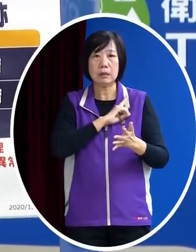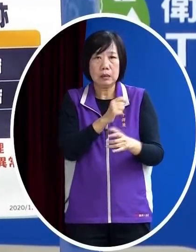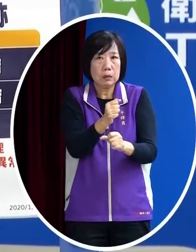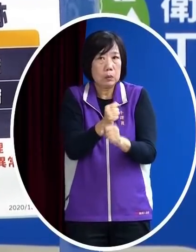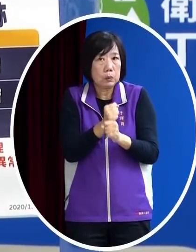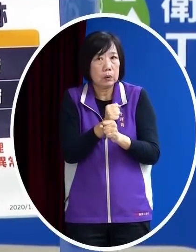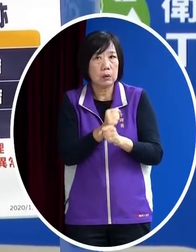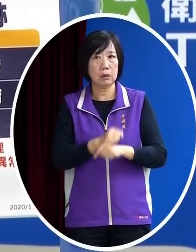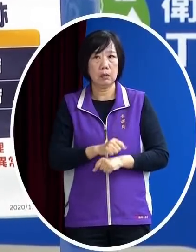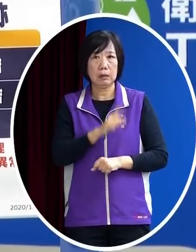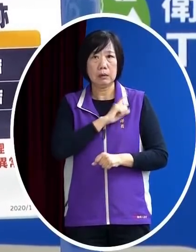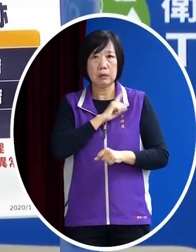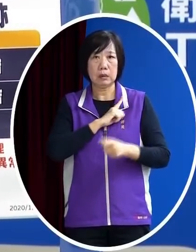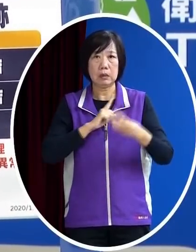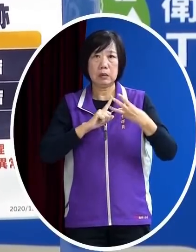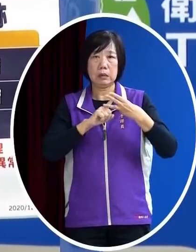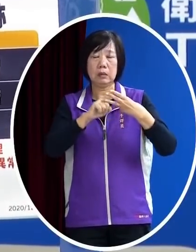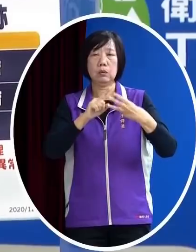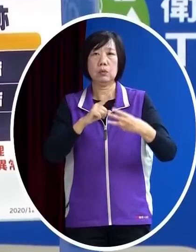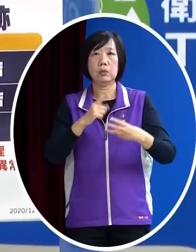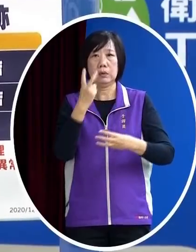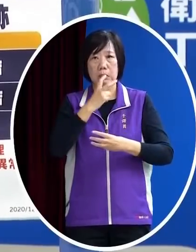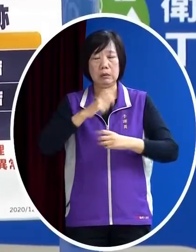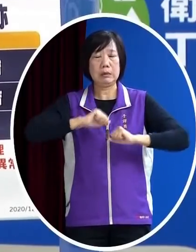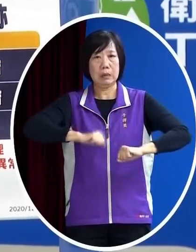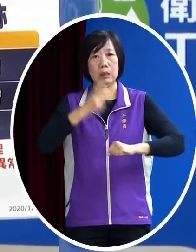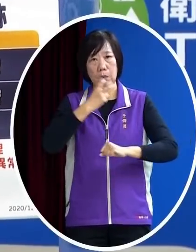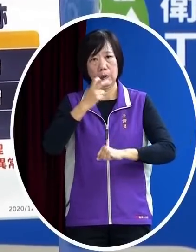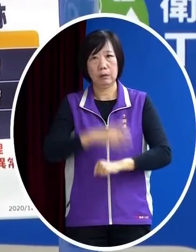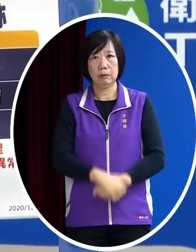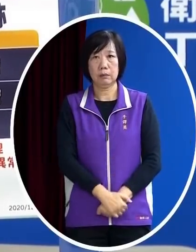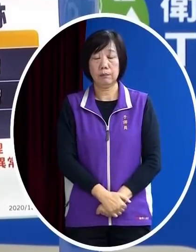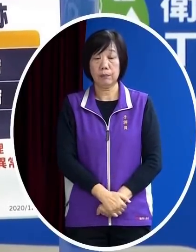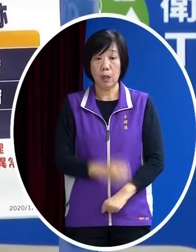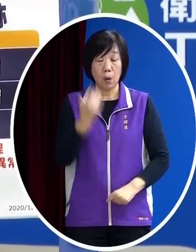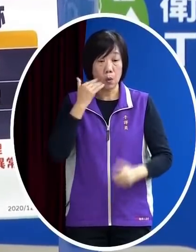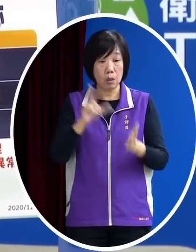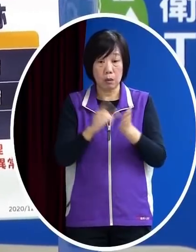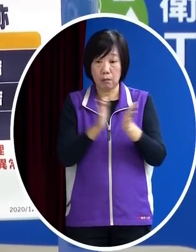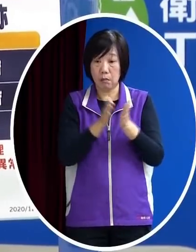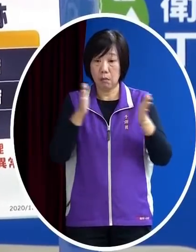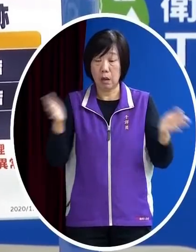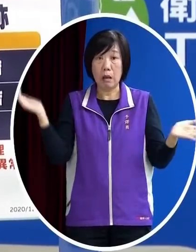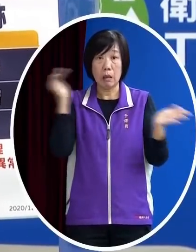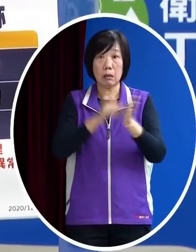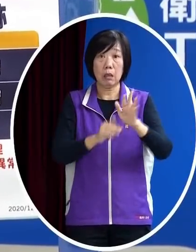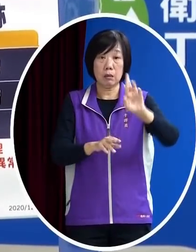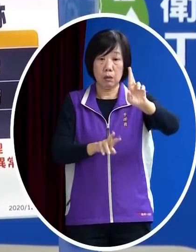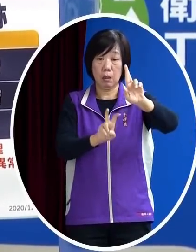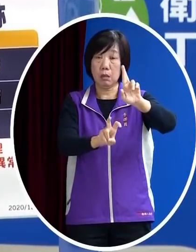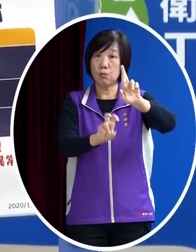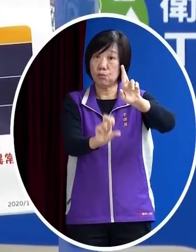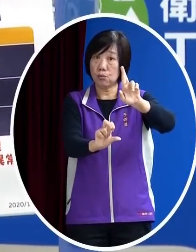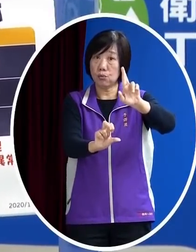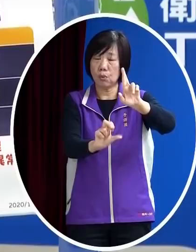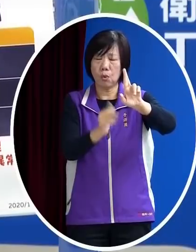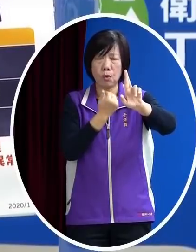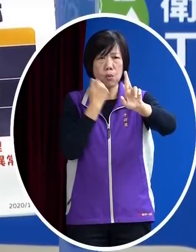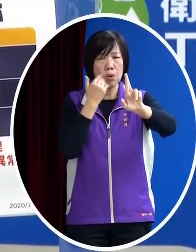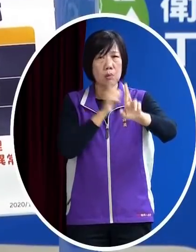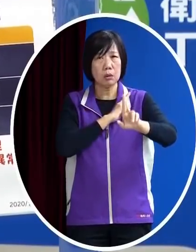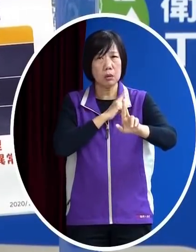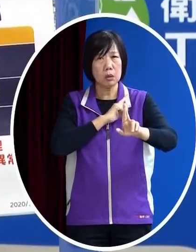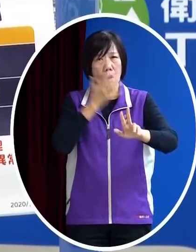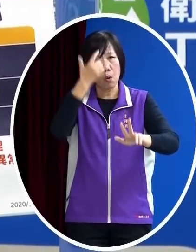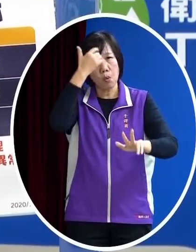注意，那进行自主健康管理。那如果在这一段时间，一直到12月25号， 有出现任